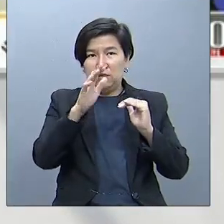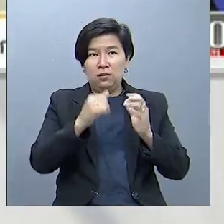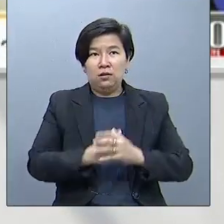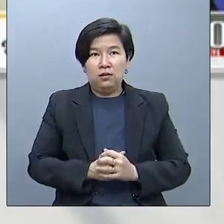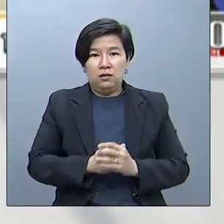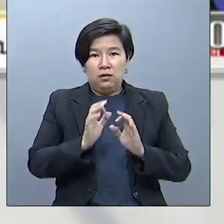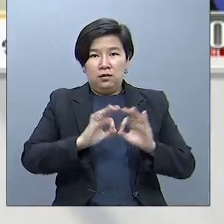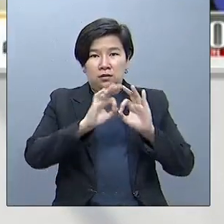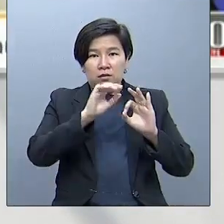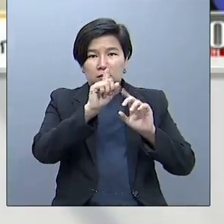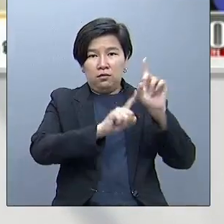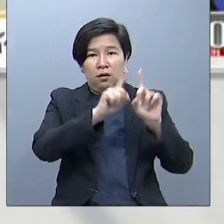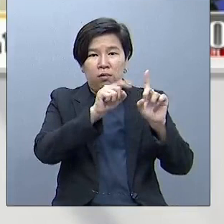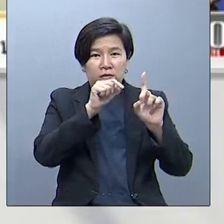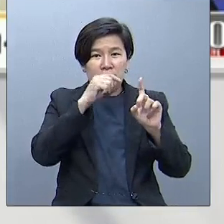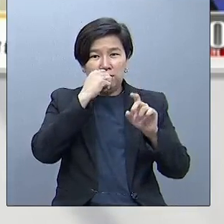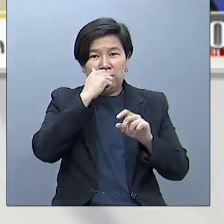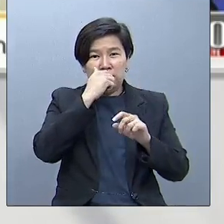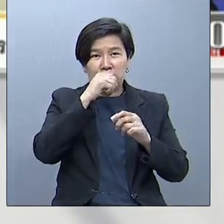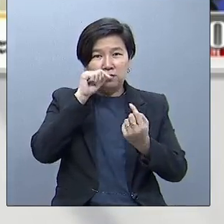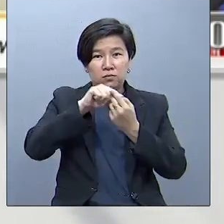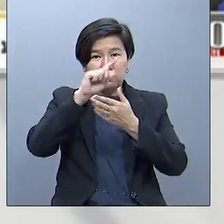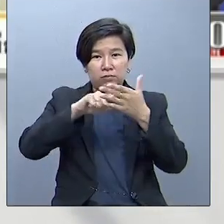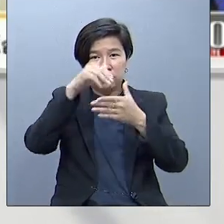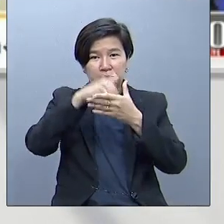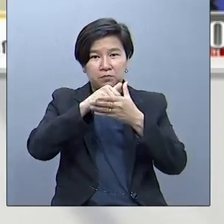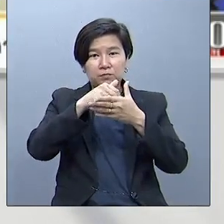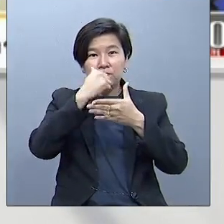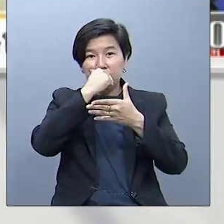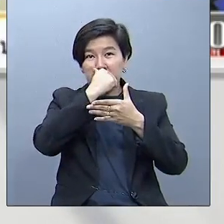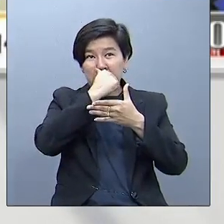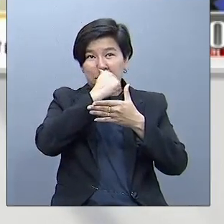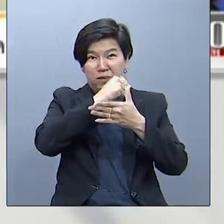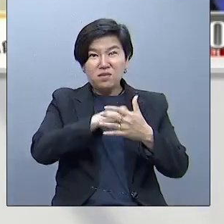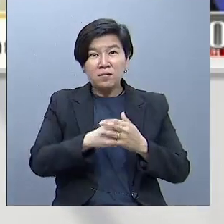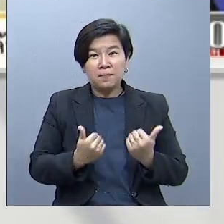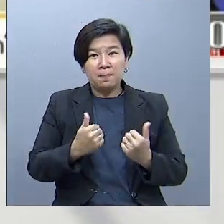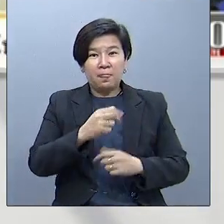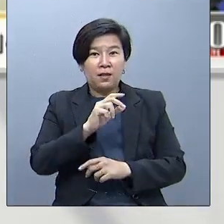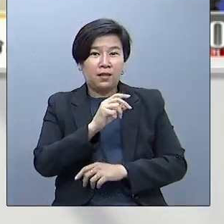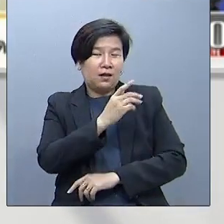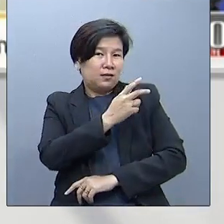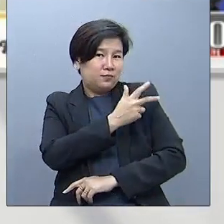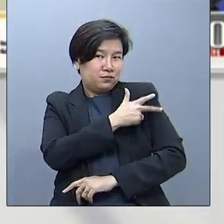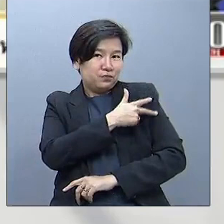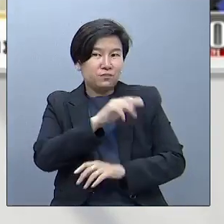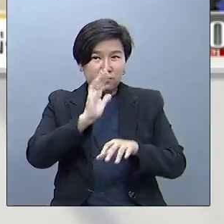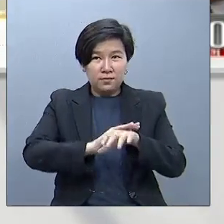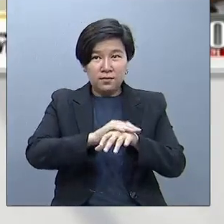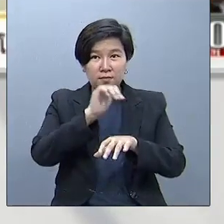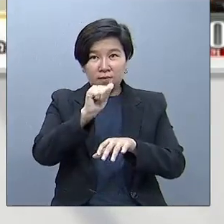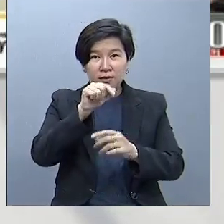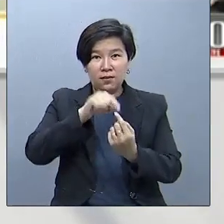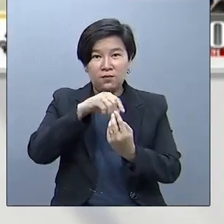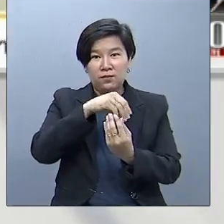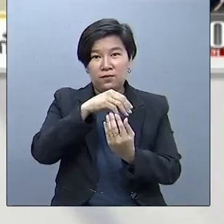ให้ตลดทุนอาจจะยัไม่ตอบรบกับผลการเลอกตงเท่าไร่นะจะฉัคยกัรองศาทราจาร์็คเตรสมชาย ภาคภาฐวิวัรนวชาการอสระด้านเซ